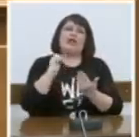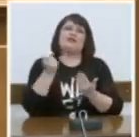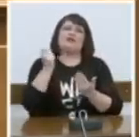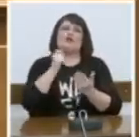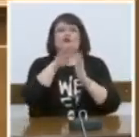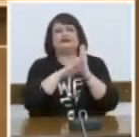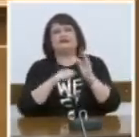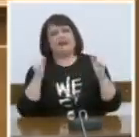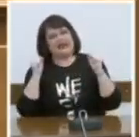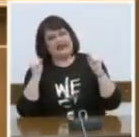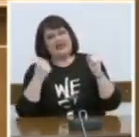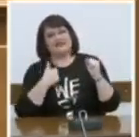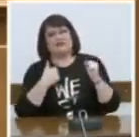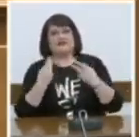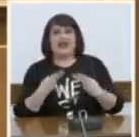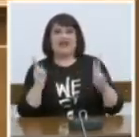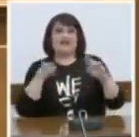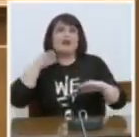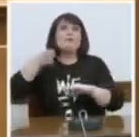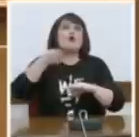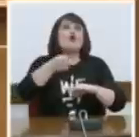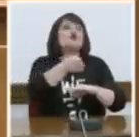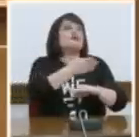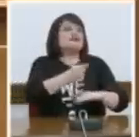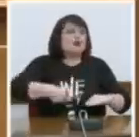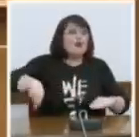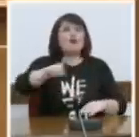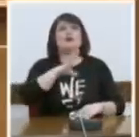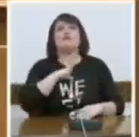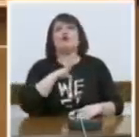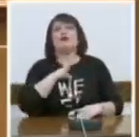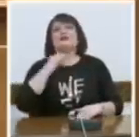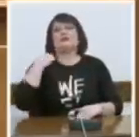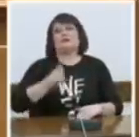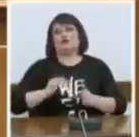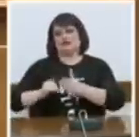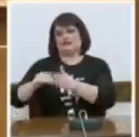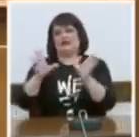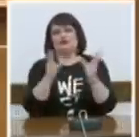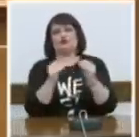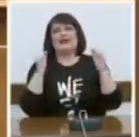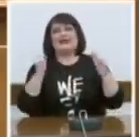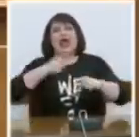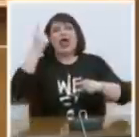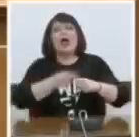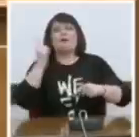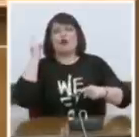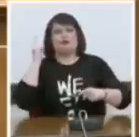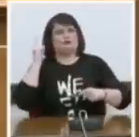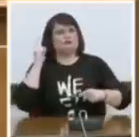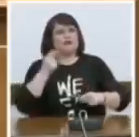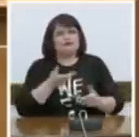τίτλο. Ελεύθερη πρόσβαση όλων των πολιτών σε δημόσιες υπηρεσίες υγείας. Και είναι απλό. Αντέχετε να το κάνουμε? Εμείς το